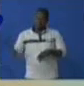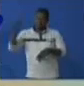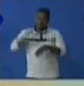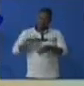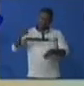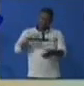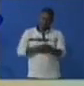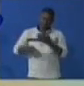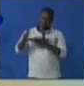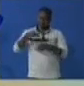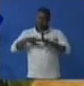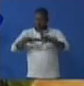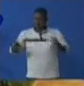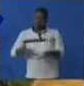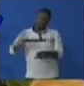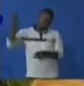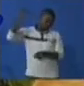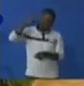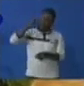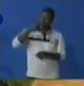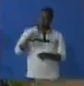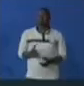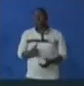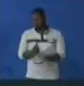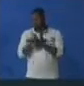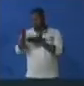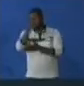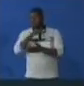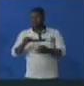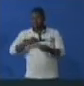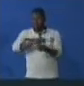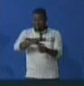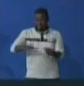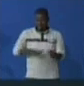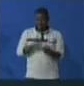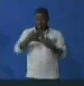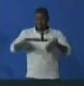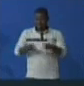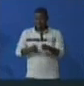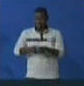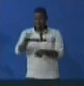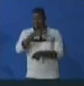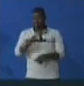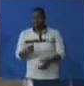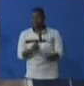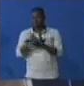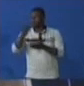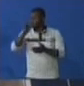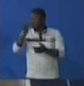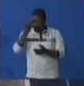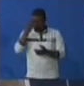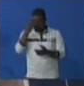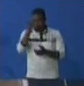l'installation qui contribue à protéger l'environnement et aussi mettre en relief la capacité